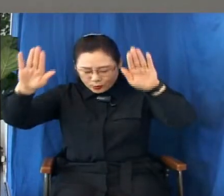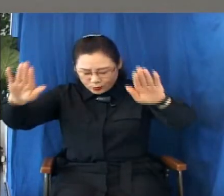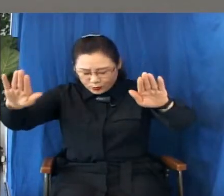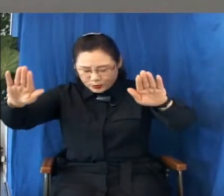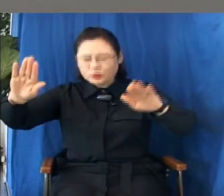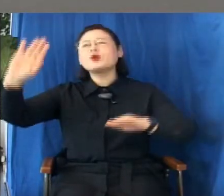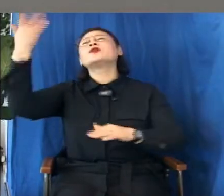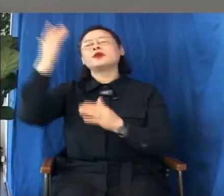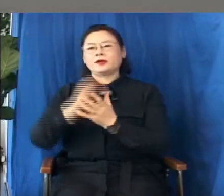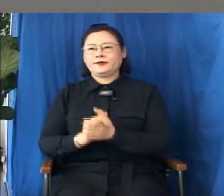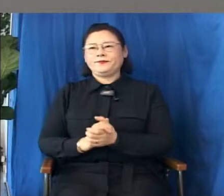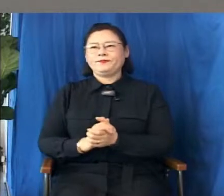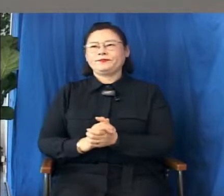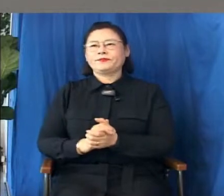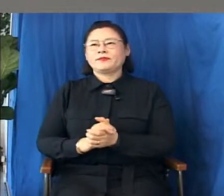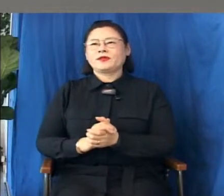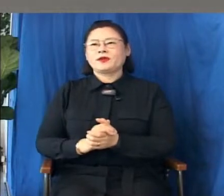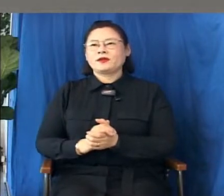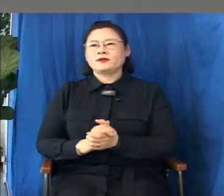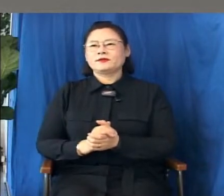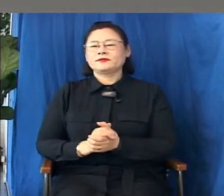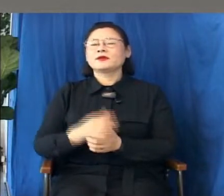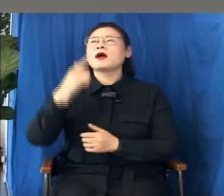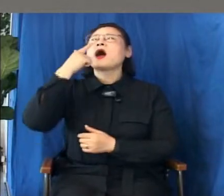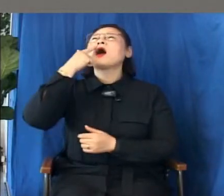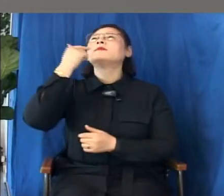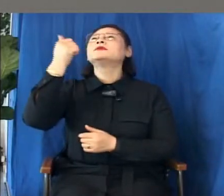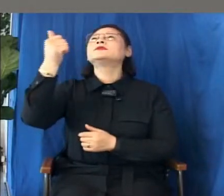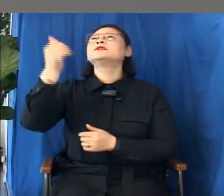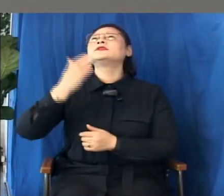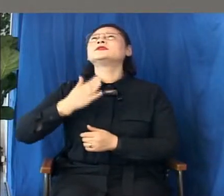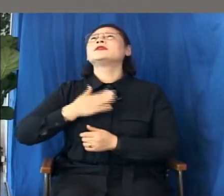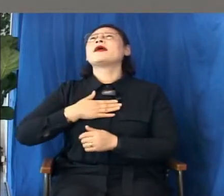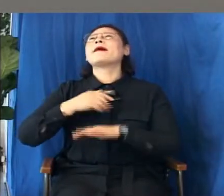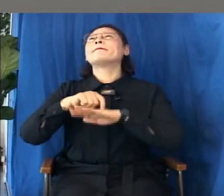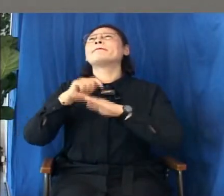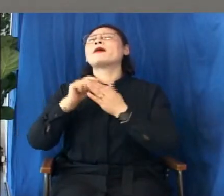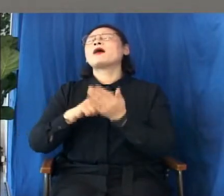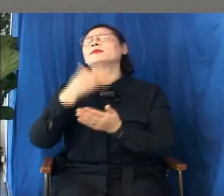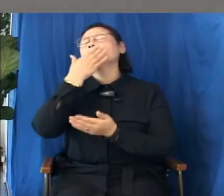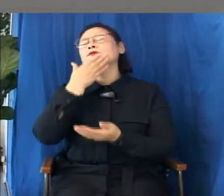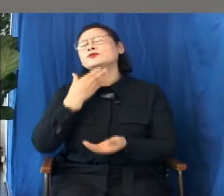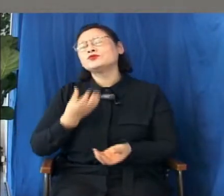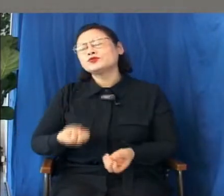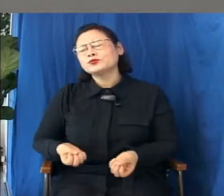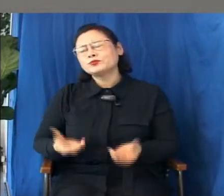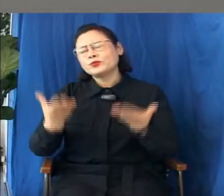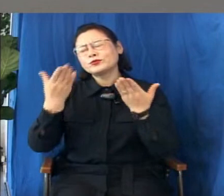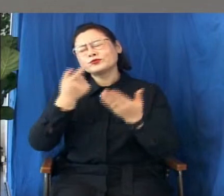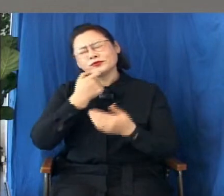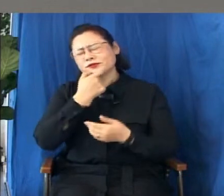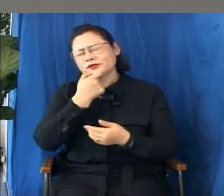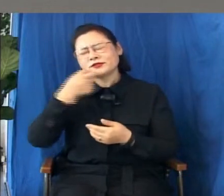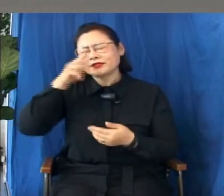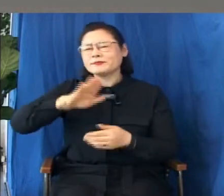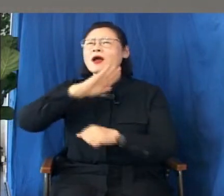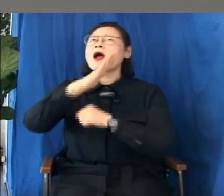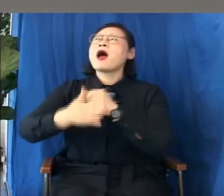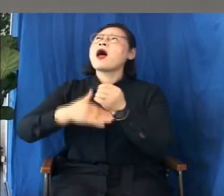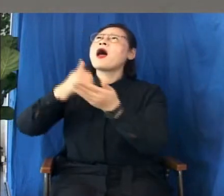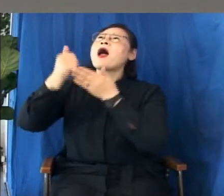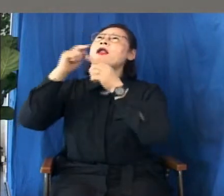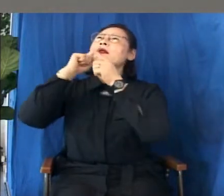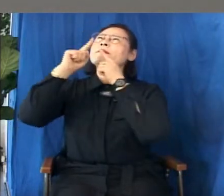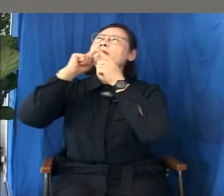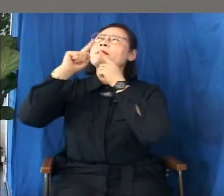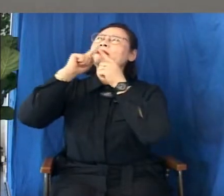아버지, 내 감정이 축복할 상태는 아니지만 말씀의 근거에서 축복합니다. 그러니 그 축복이